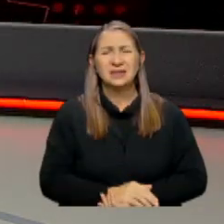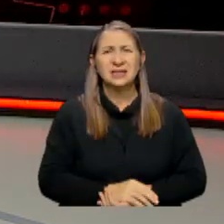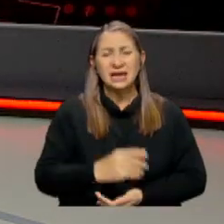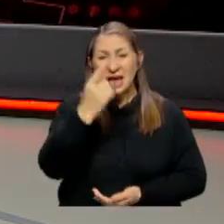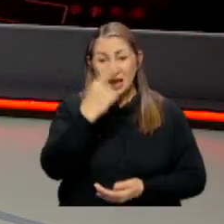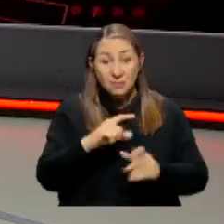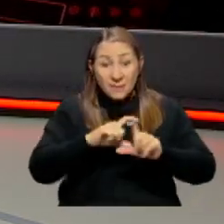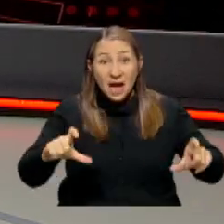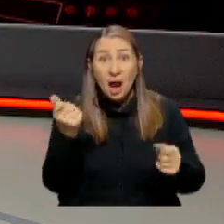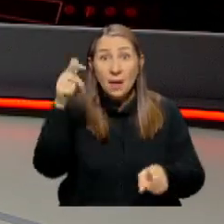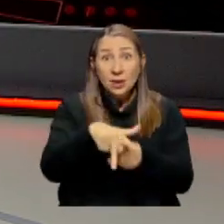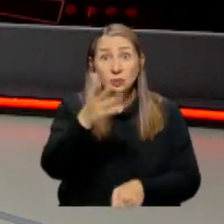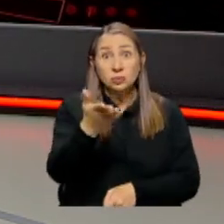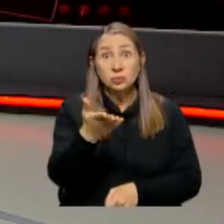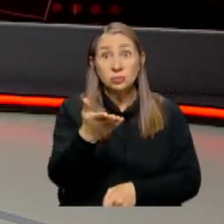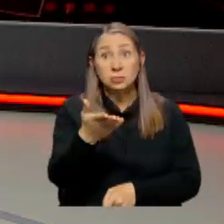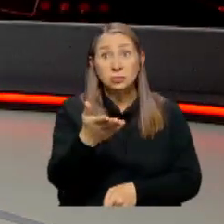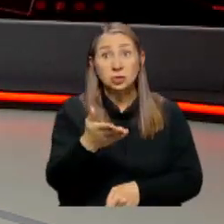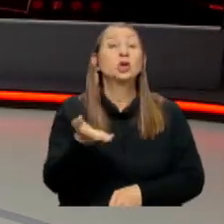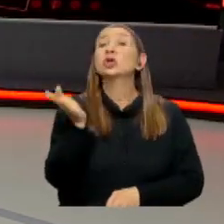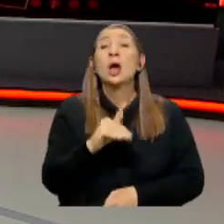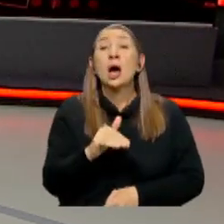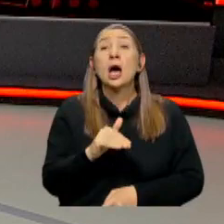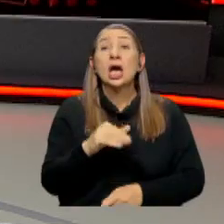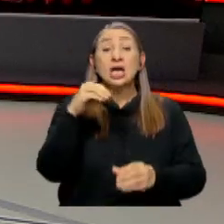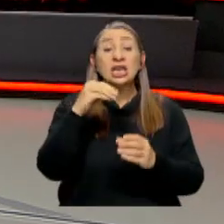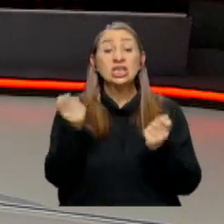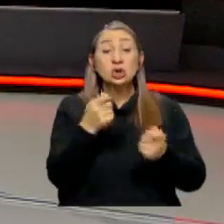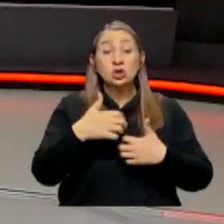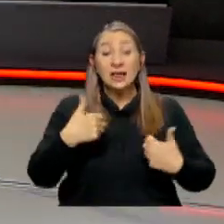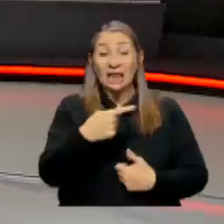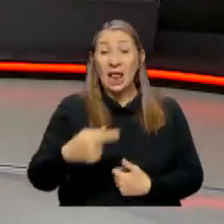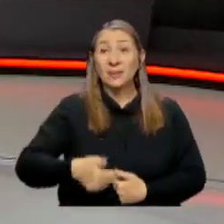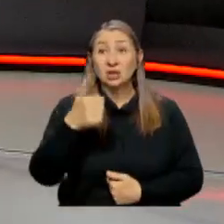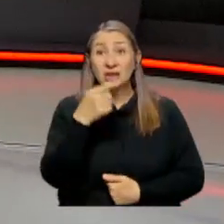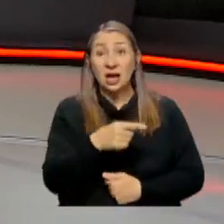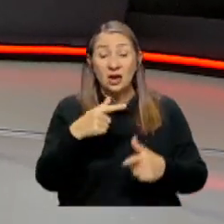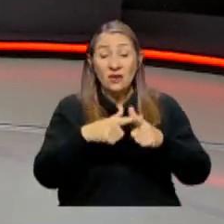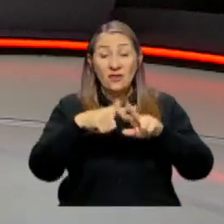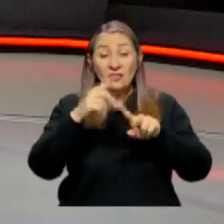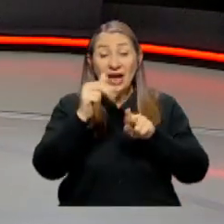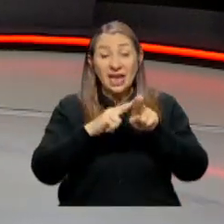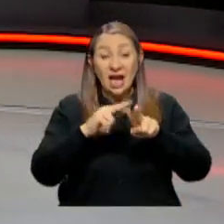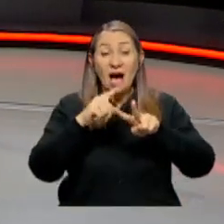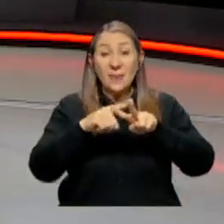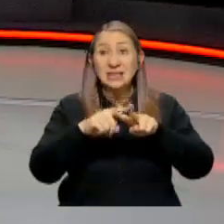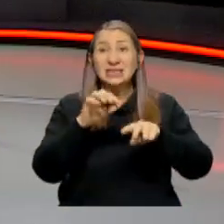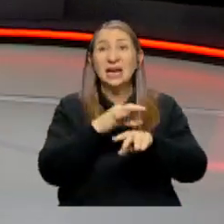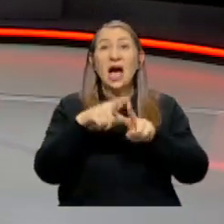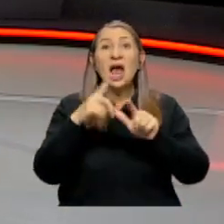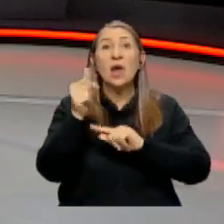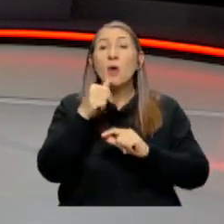resmi plakalı araca biniyor sonra iç güvenlik daire başkanı Faik Ahmet sarıalioğlu